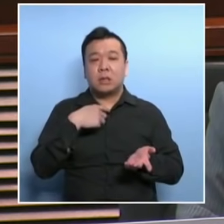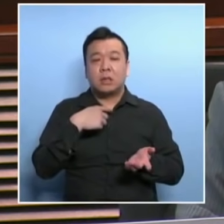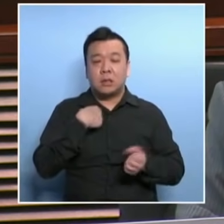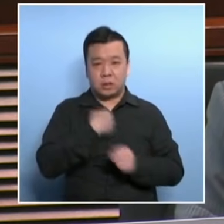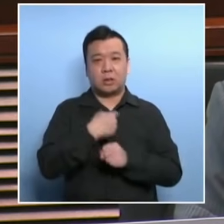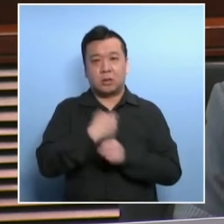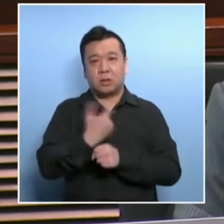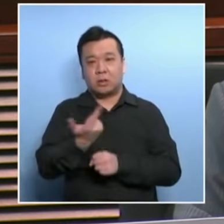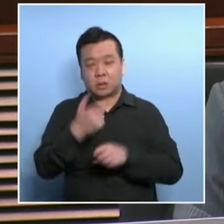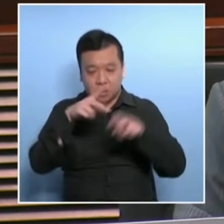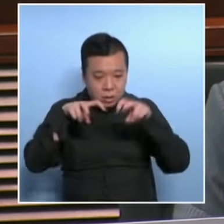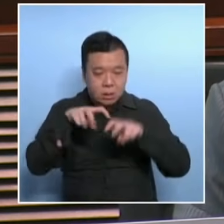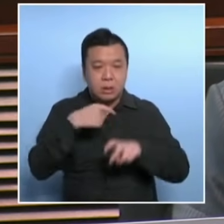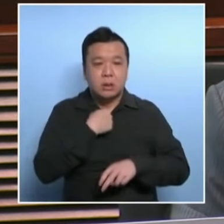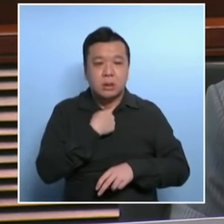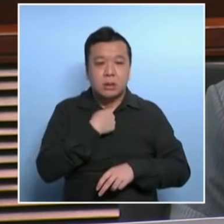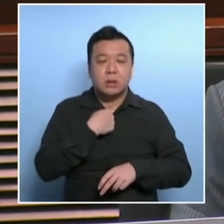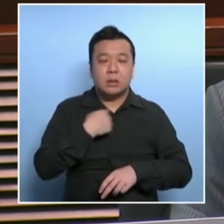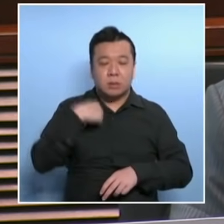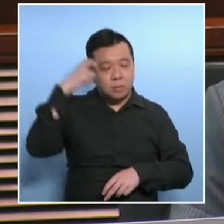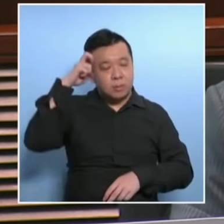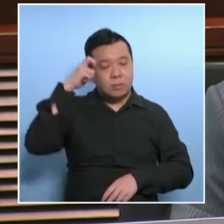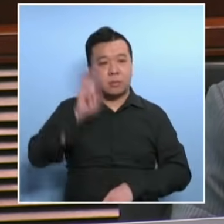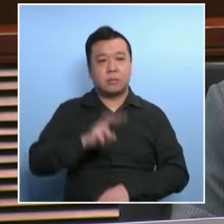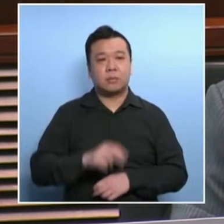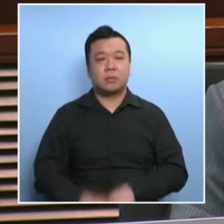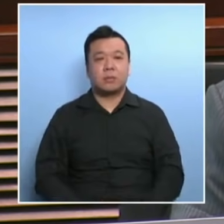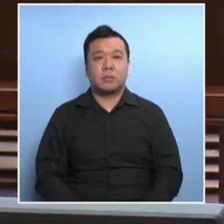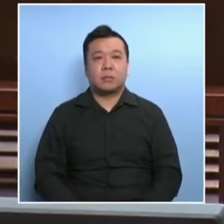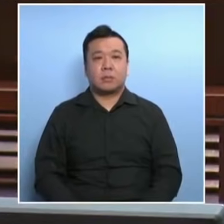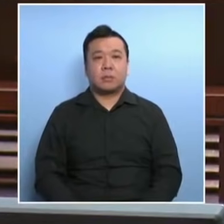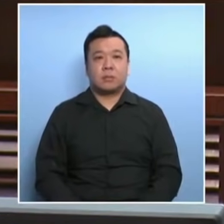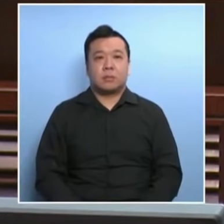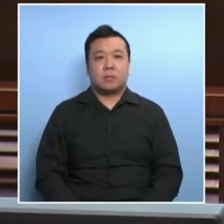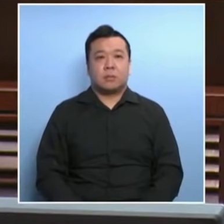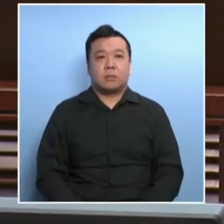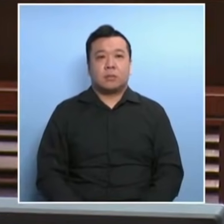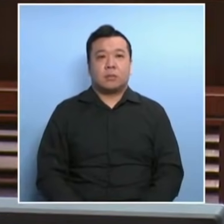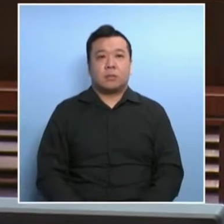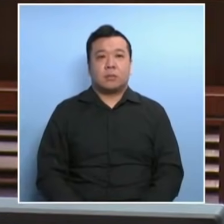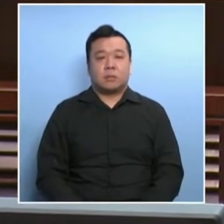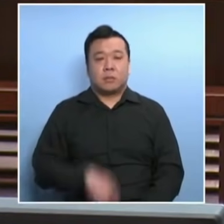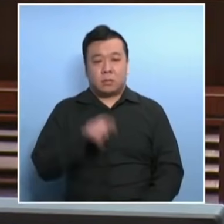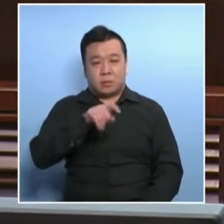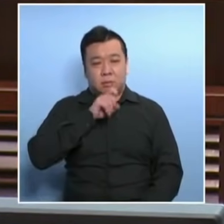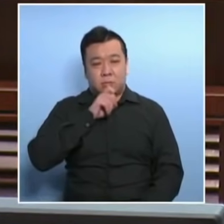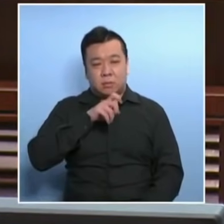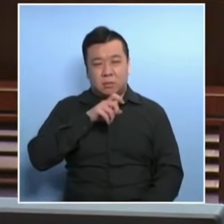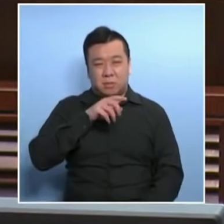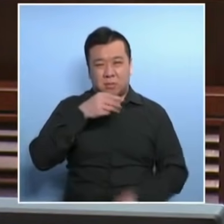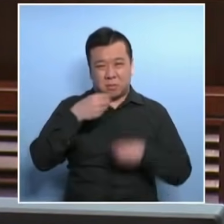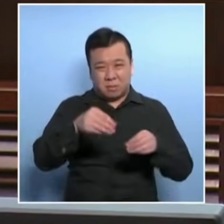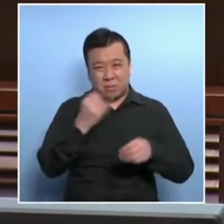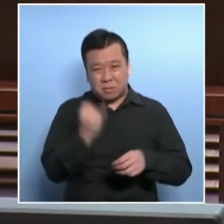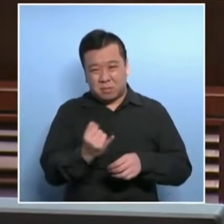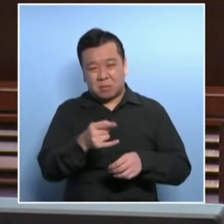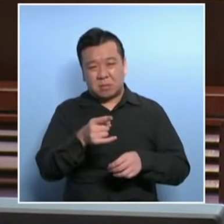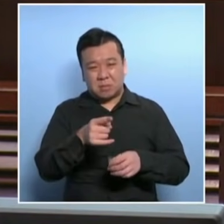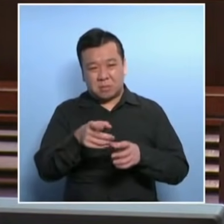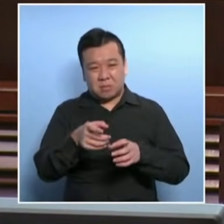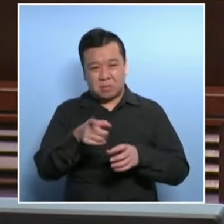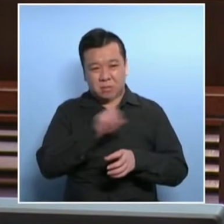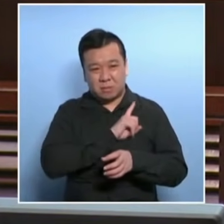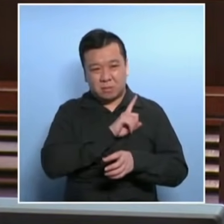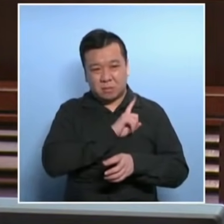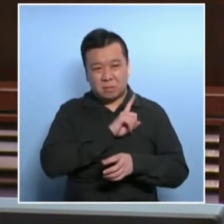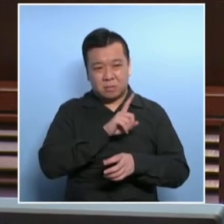多啲嘅研究。咁呢個我哋會去諗嚇。 因為如果你話有呢啲價值咁扭曲嘅老師嚇，佢哋自己